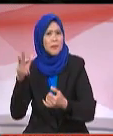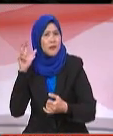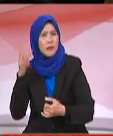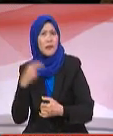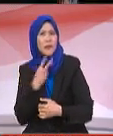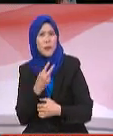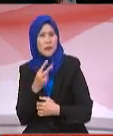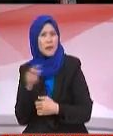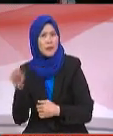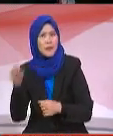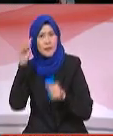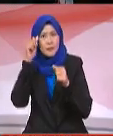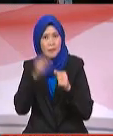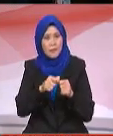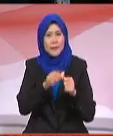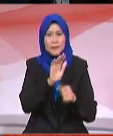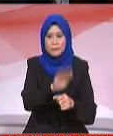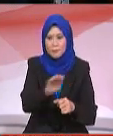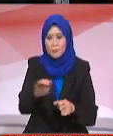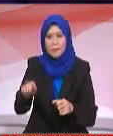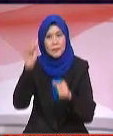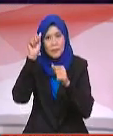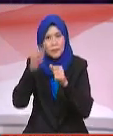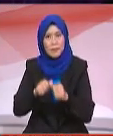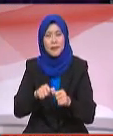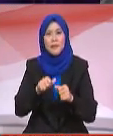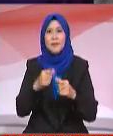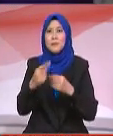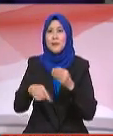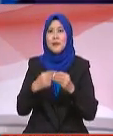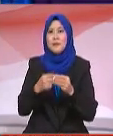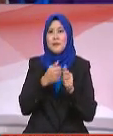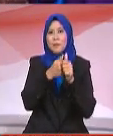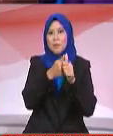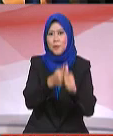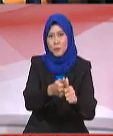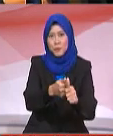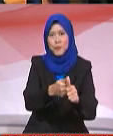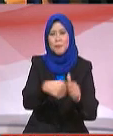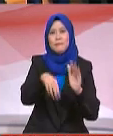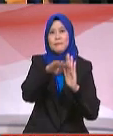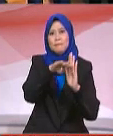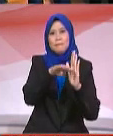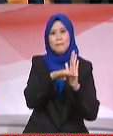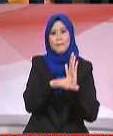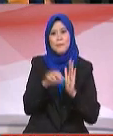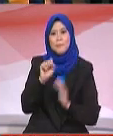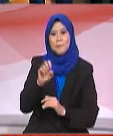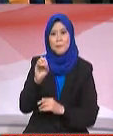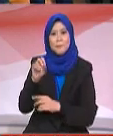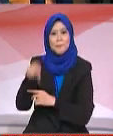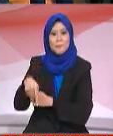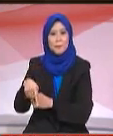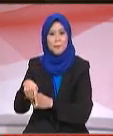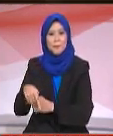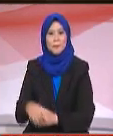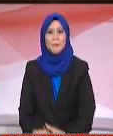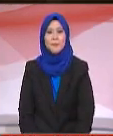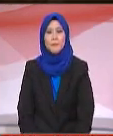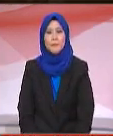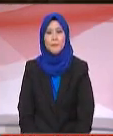mereka mengingatkan antara satu sama lain mengenai kepatuhan terhadap prosedur operasi standard